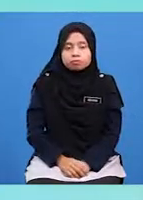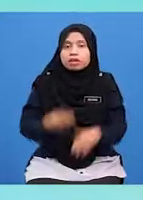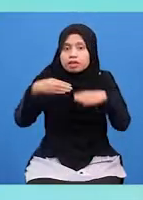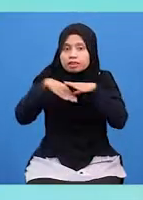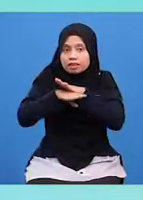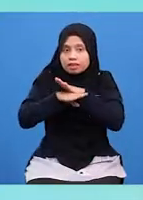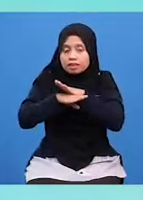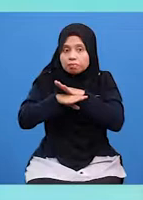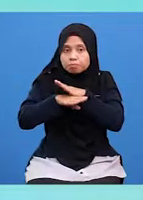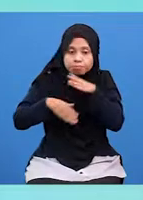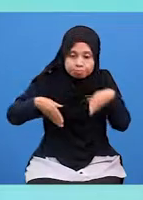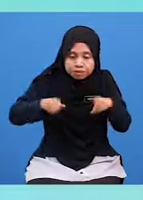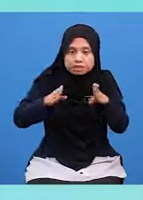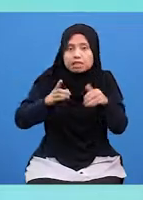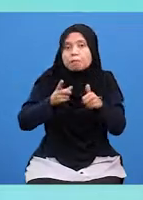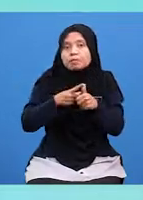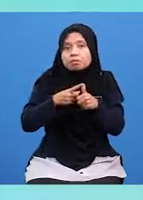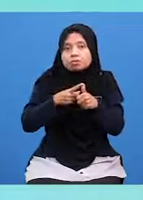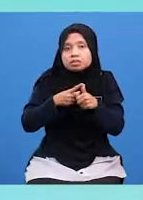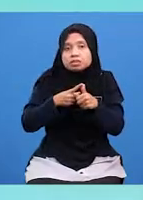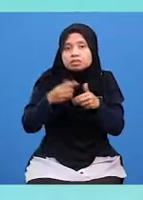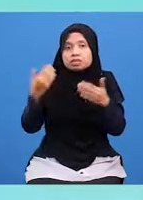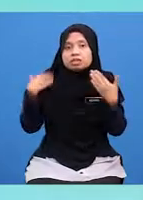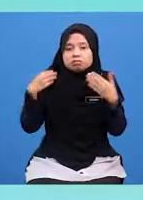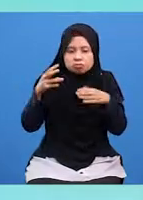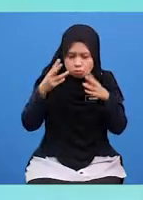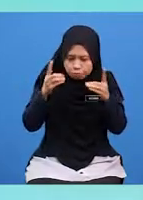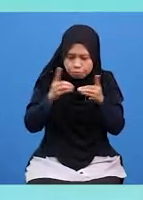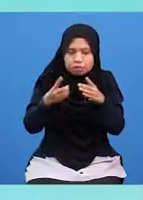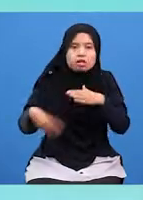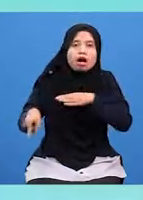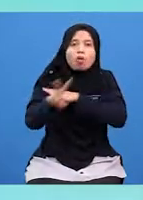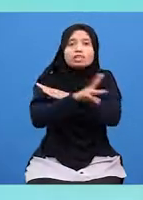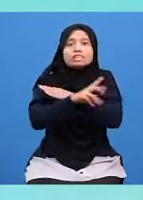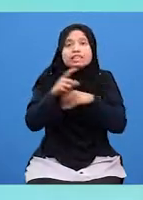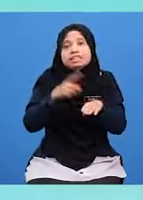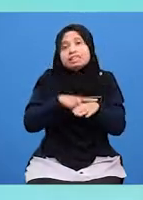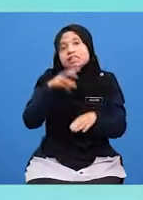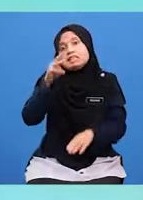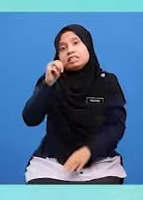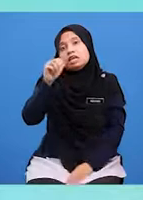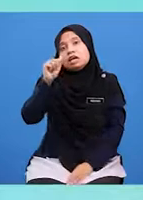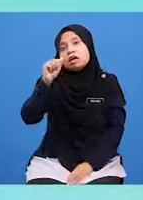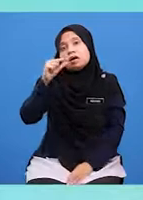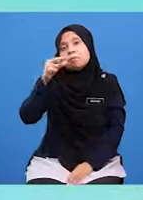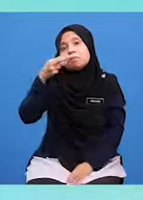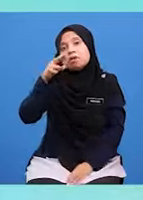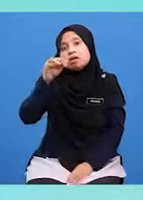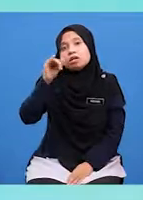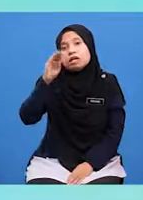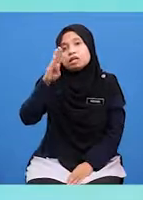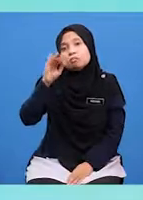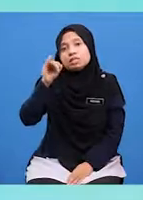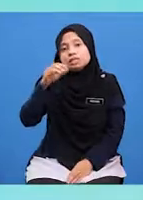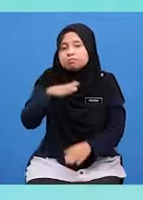Dalam pengembaraan pertama, beliau melalui kawasan di Maghribi, Mesir, Palestin,